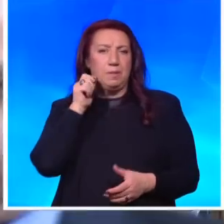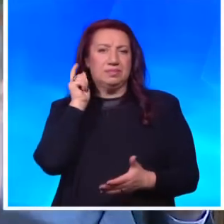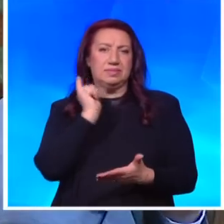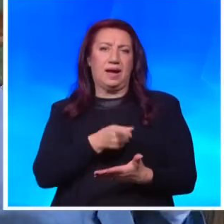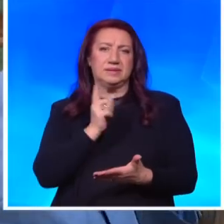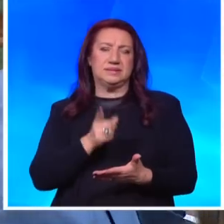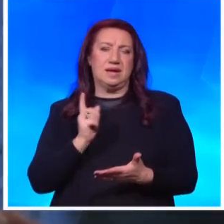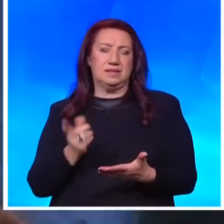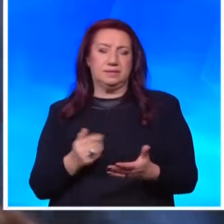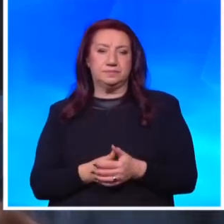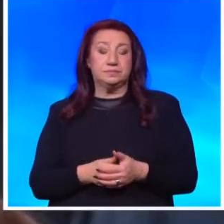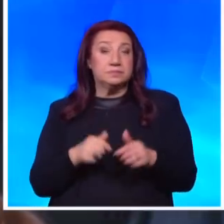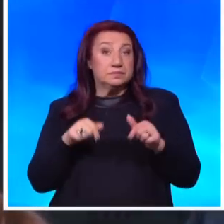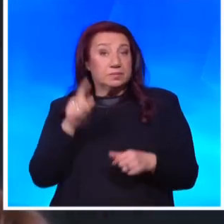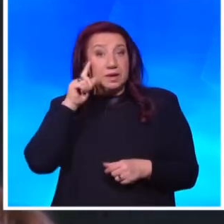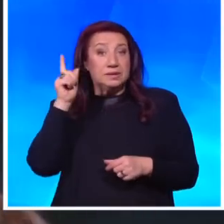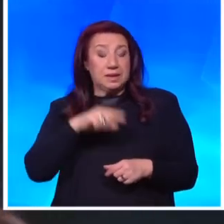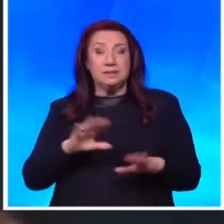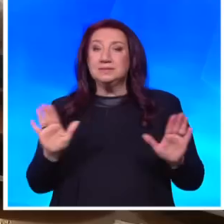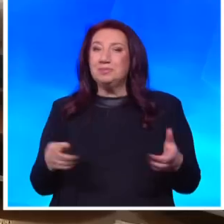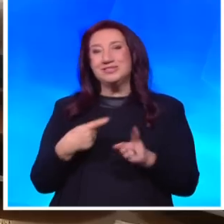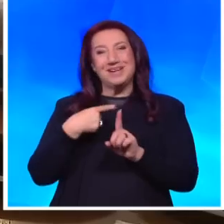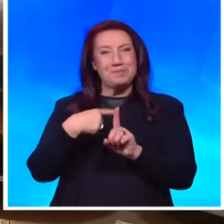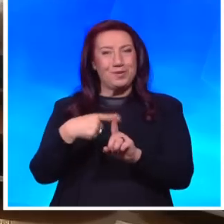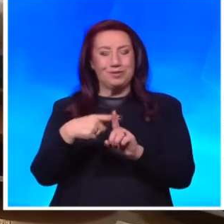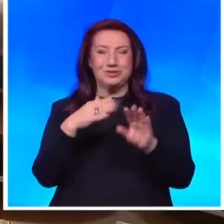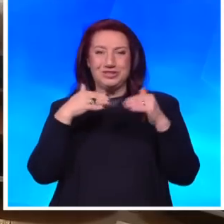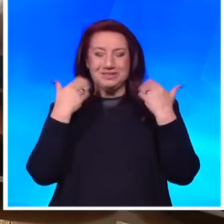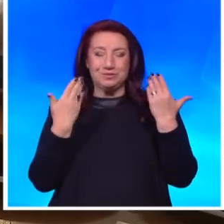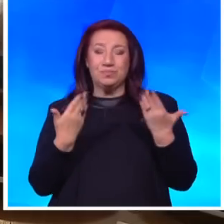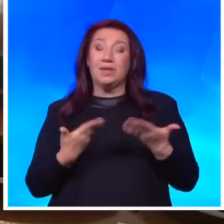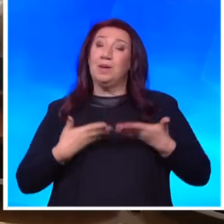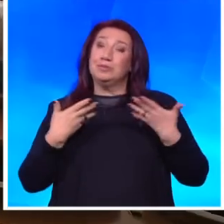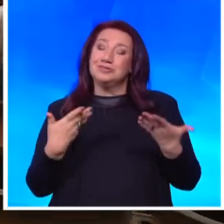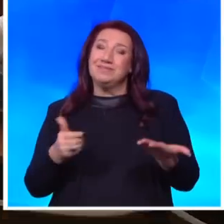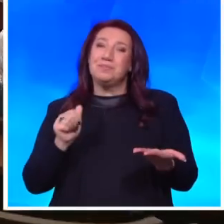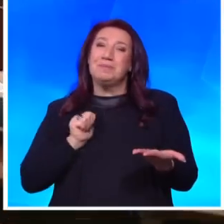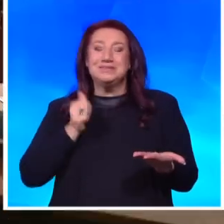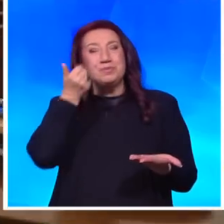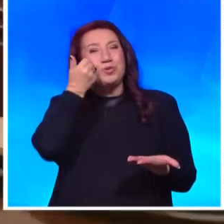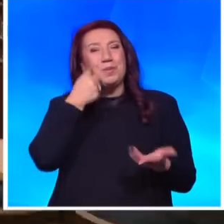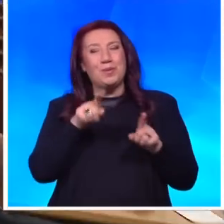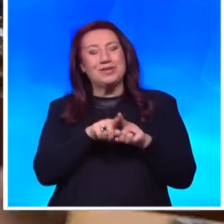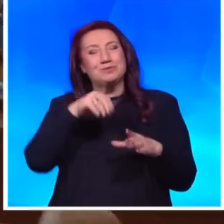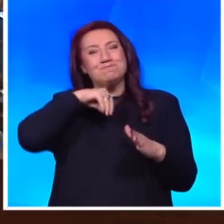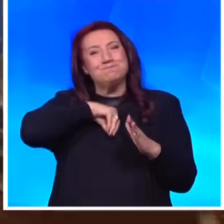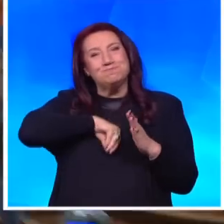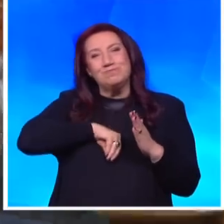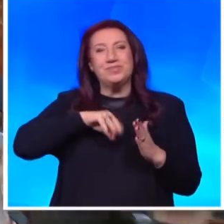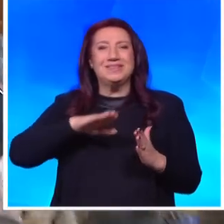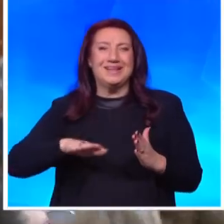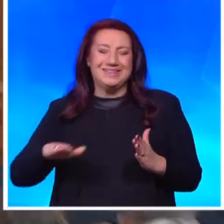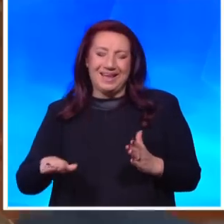Денят в пленарната зала започна позитивно. Пожелавам да запазим доброто дете в себе си, което не